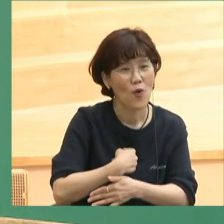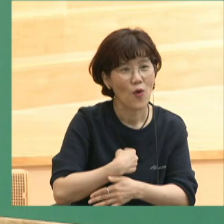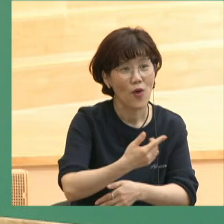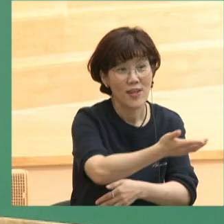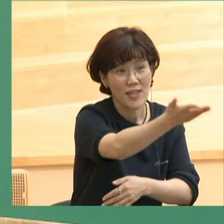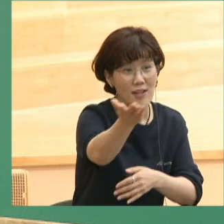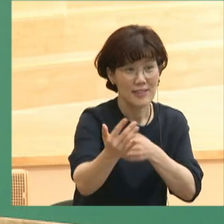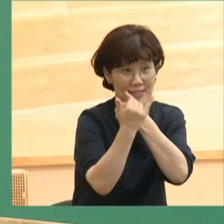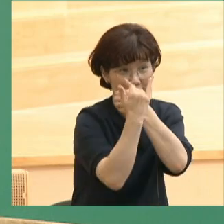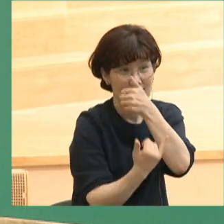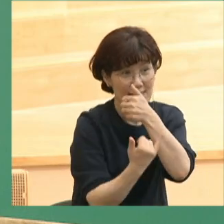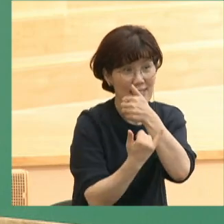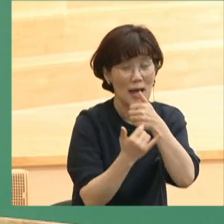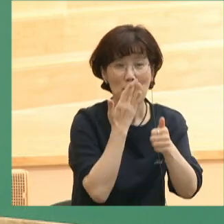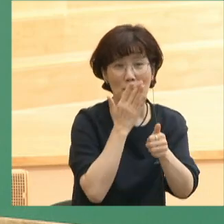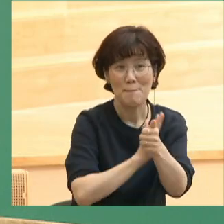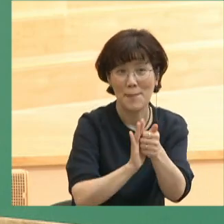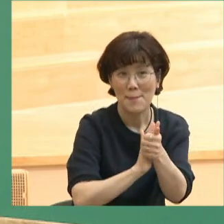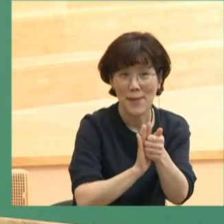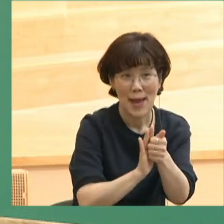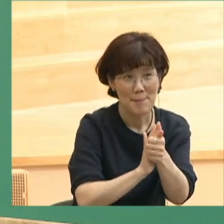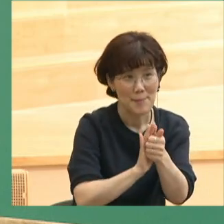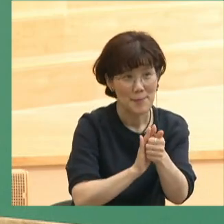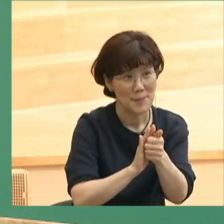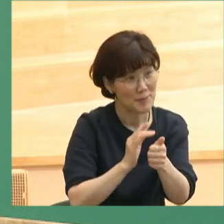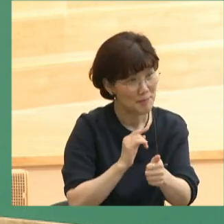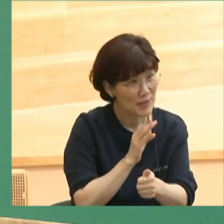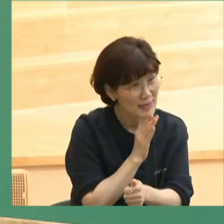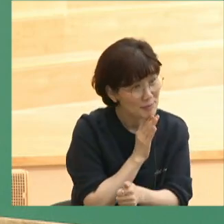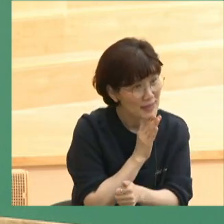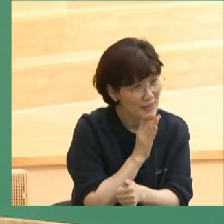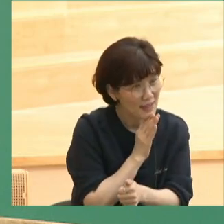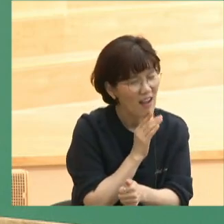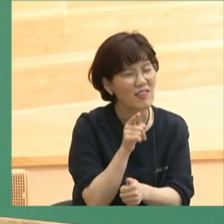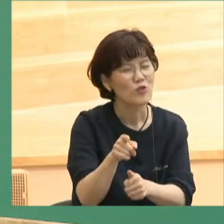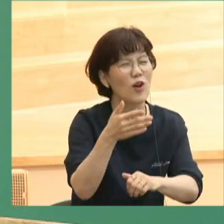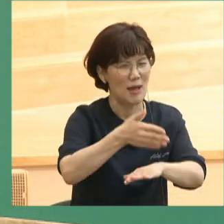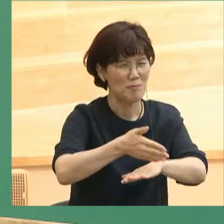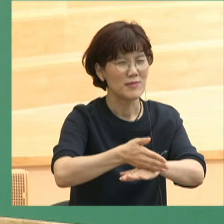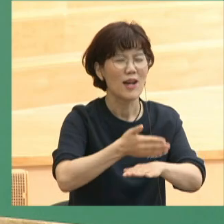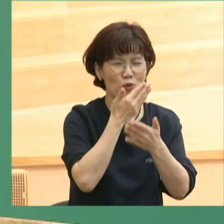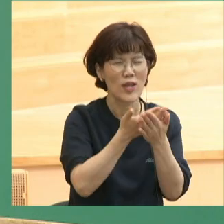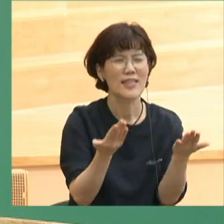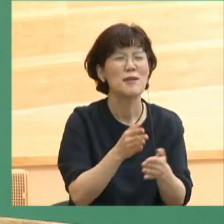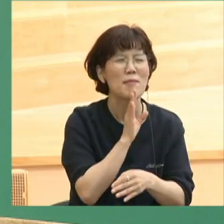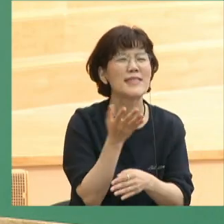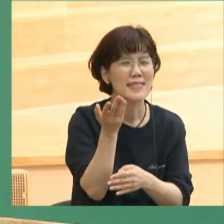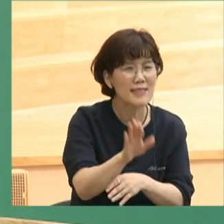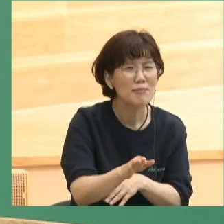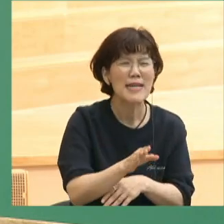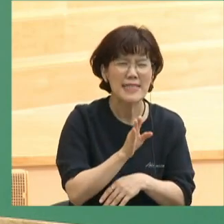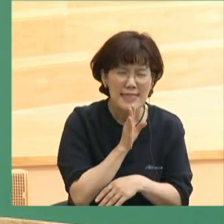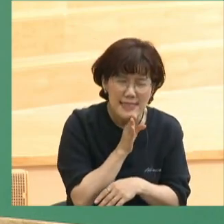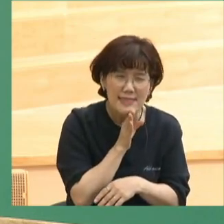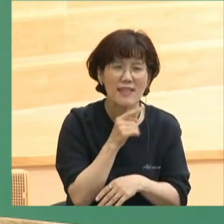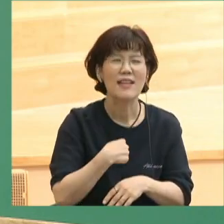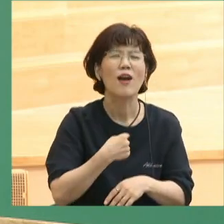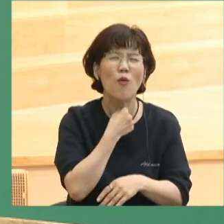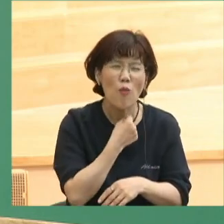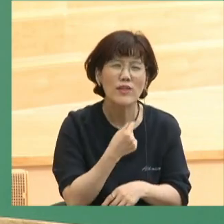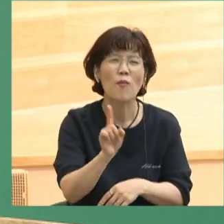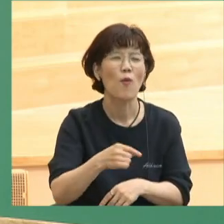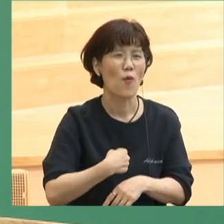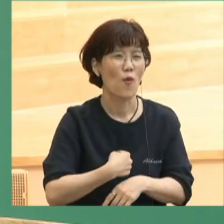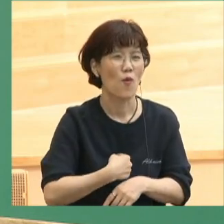여러분이 대접하는 한 끼 식사일까요? 그것도 감사하고 귀한 일이죠. 근데 진짜로 바라고